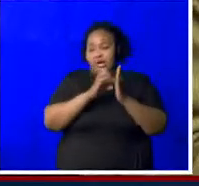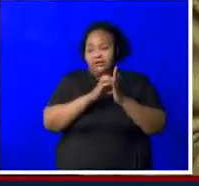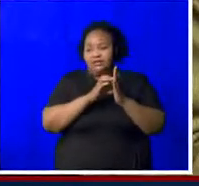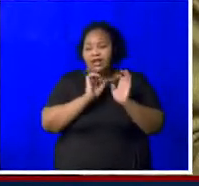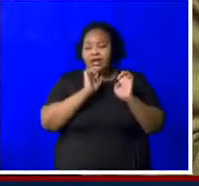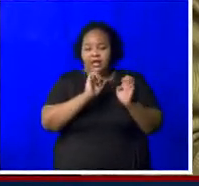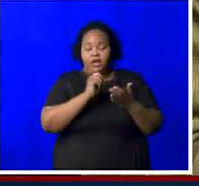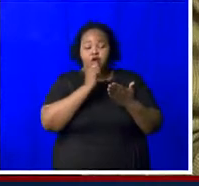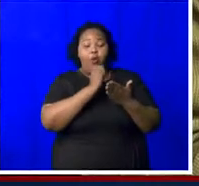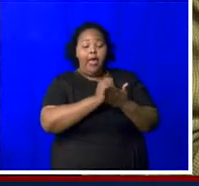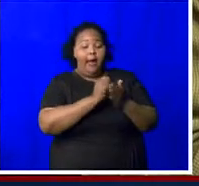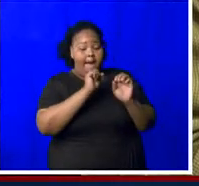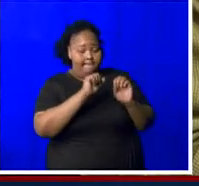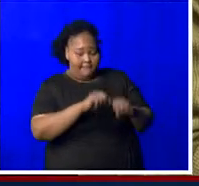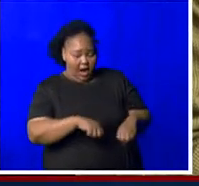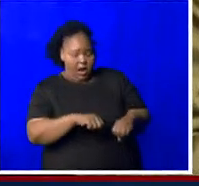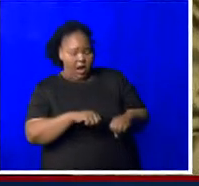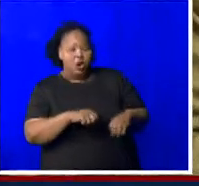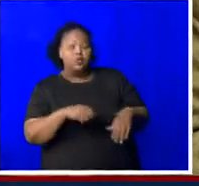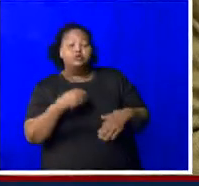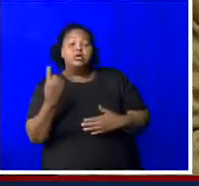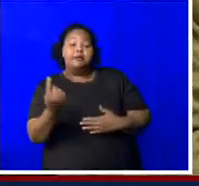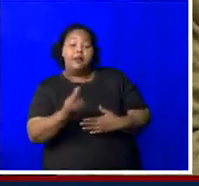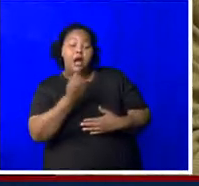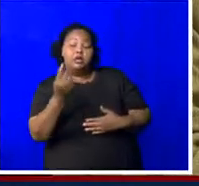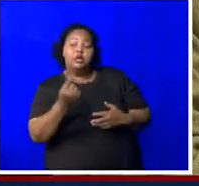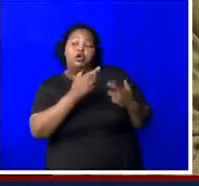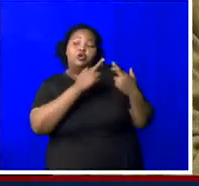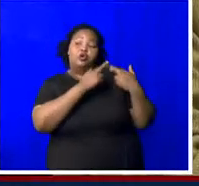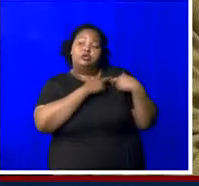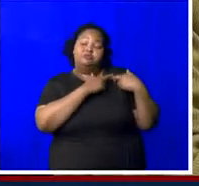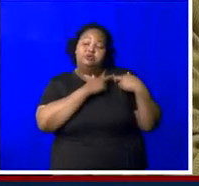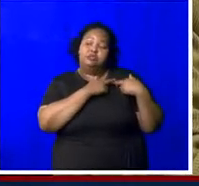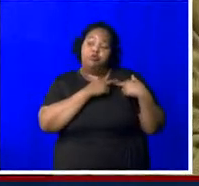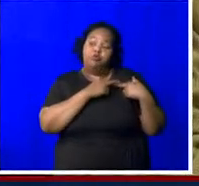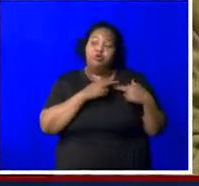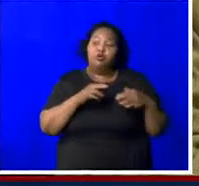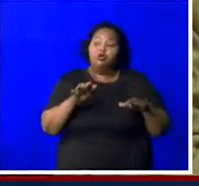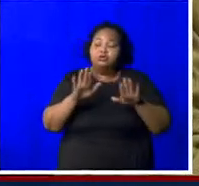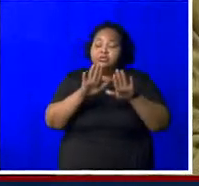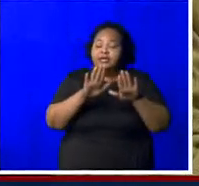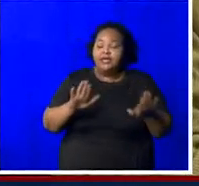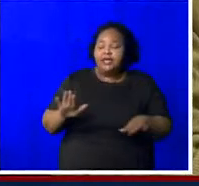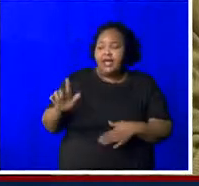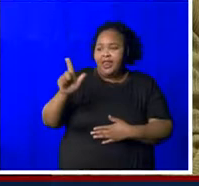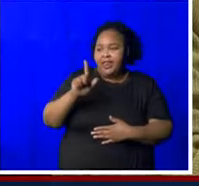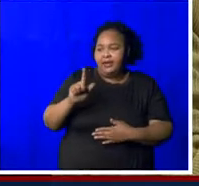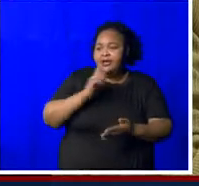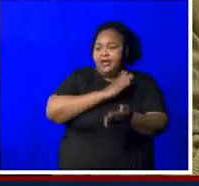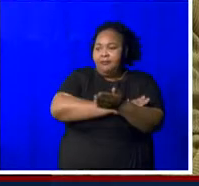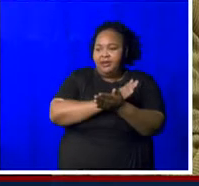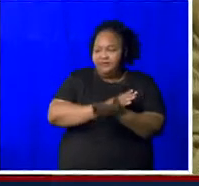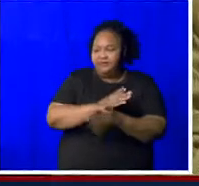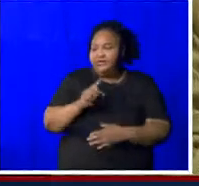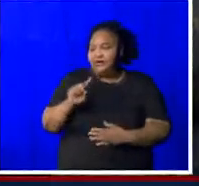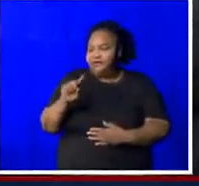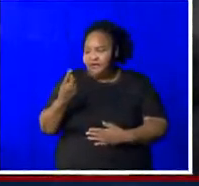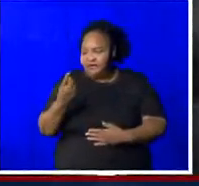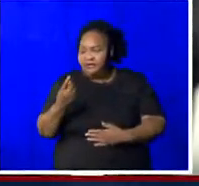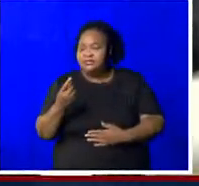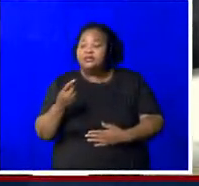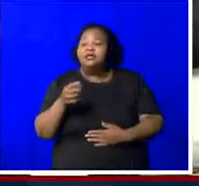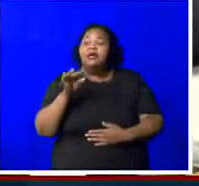allocate lena. So sengeke ngijakele ukuthi la kuthengiswa ningaka sort out naka masipala abanazo leader ukuthi kuhamba